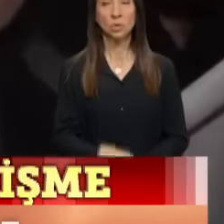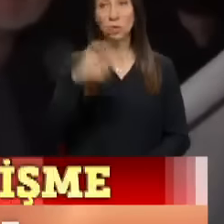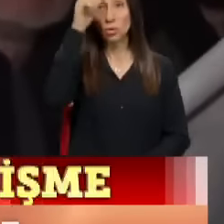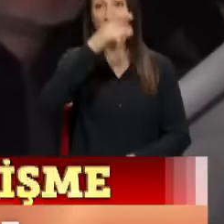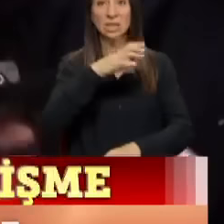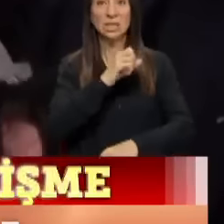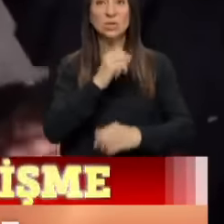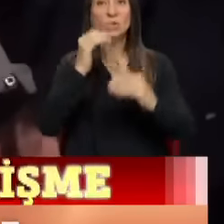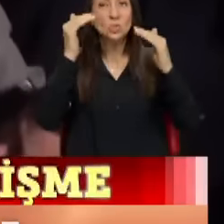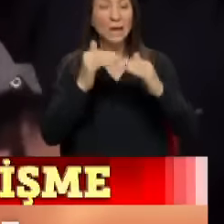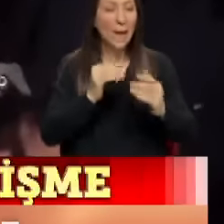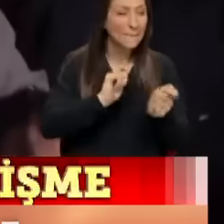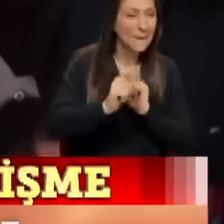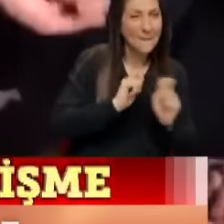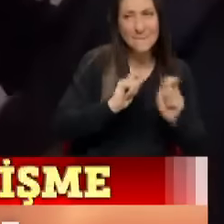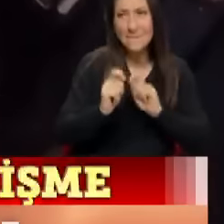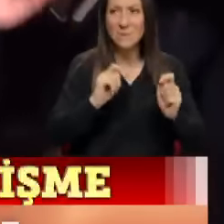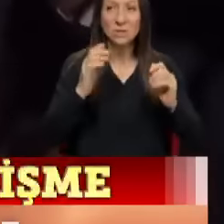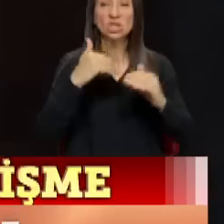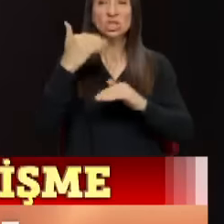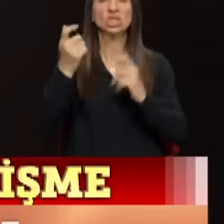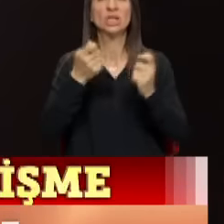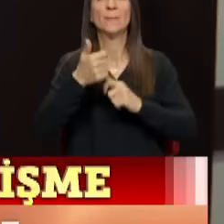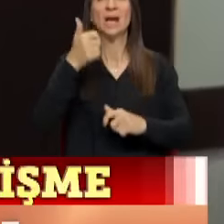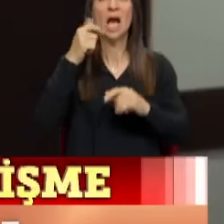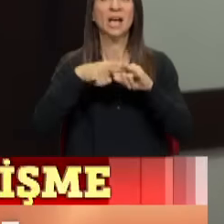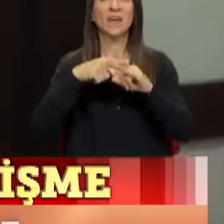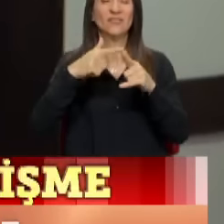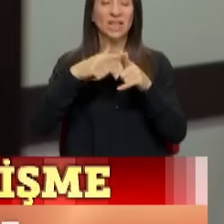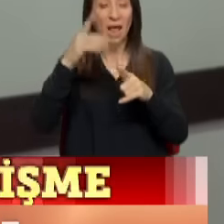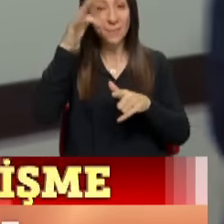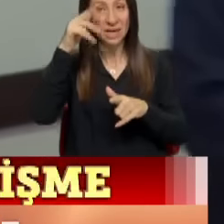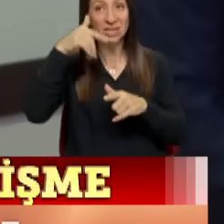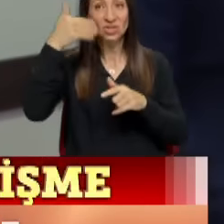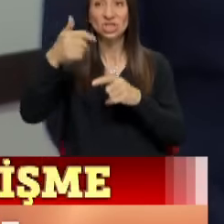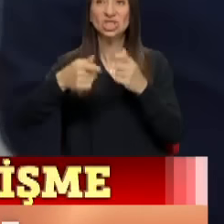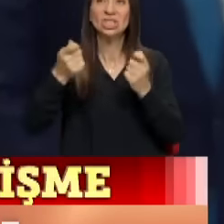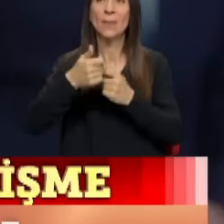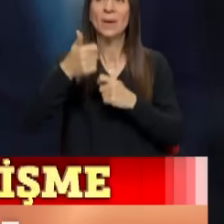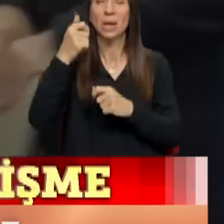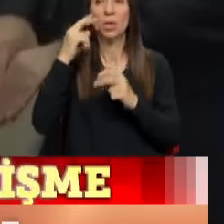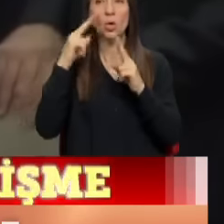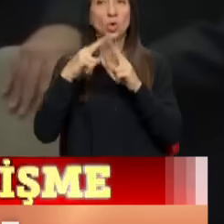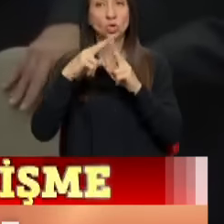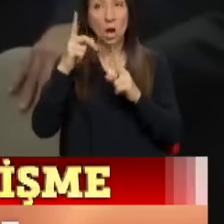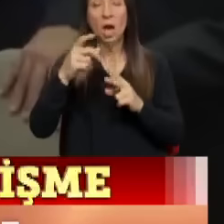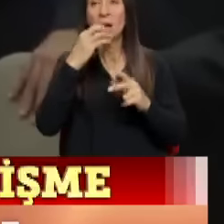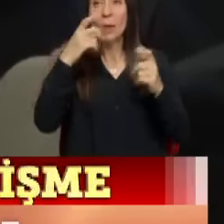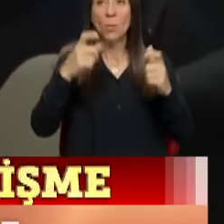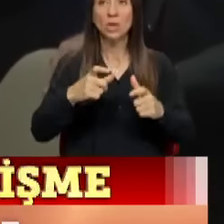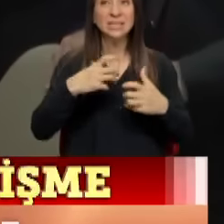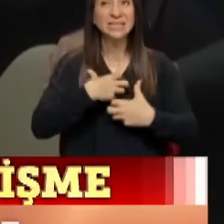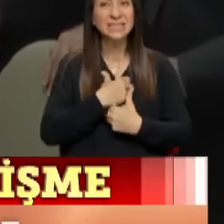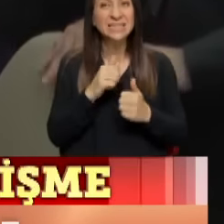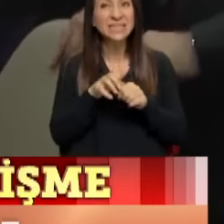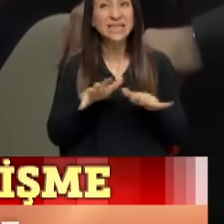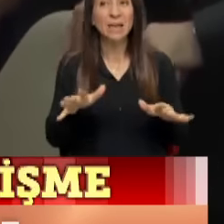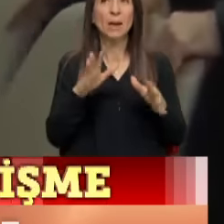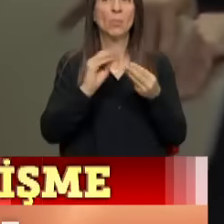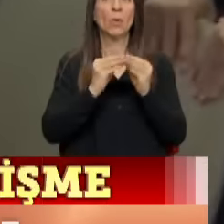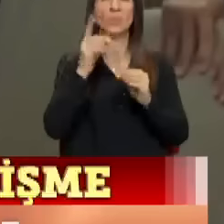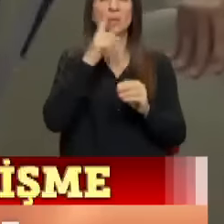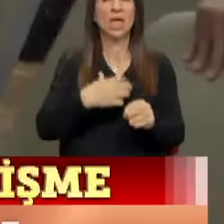Türkiye'nin tansiyonu azaltma girişimleri de sürüyor. Dışişleri Bakanı Hakan Fidan, Amerikan Dışişleri Bakanı Blinken'la görüştü. Ankara'nın bölgedeki krizin yayılma